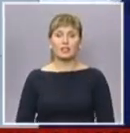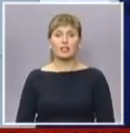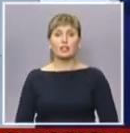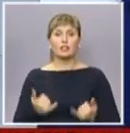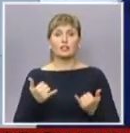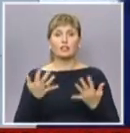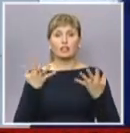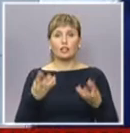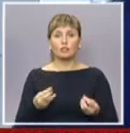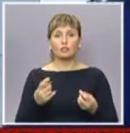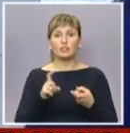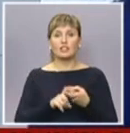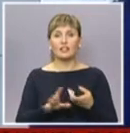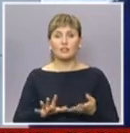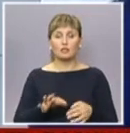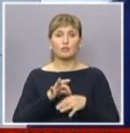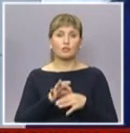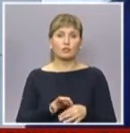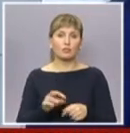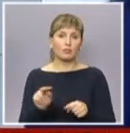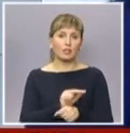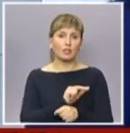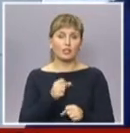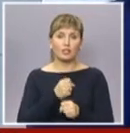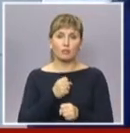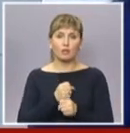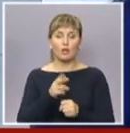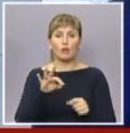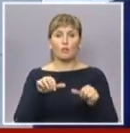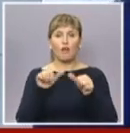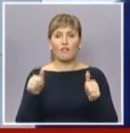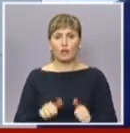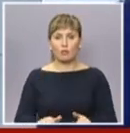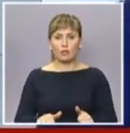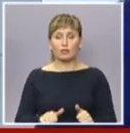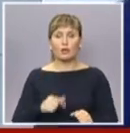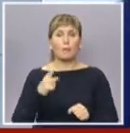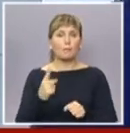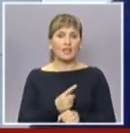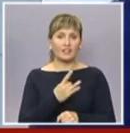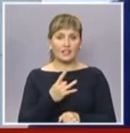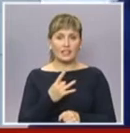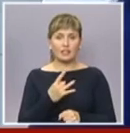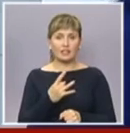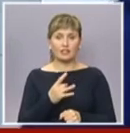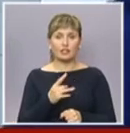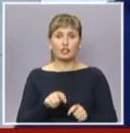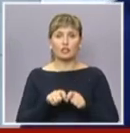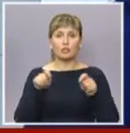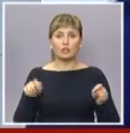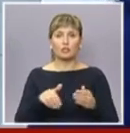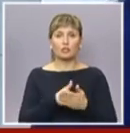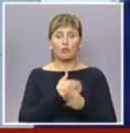ко дню независимости ведется монтажные работы по оформлению. Впервые, значит, запускается